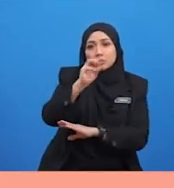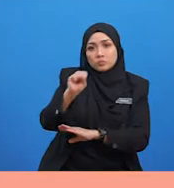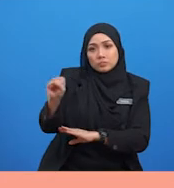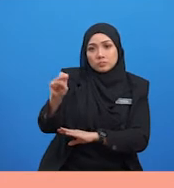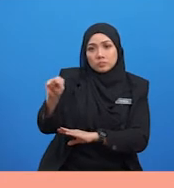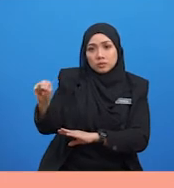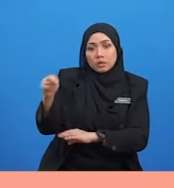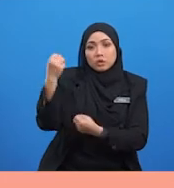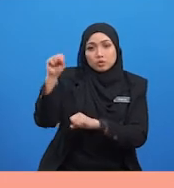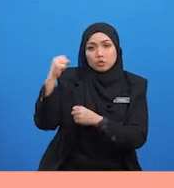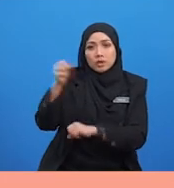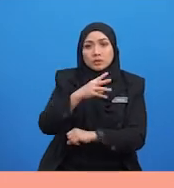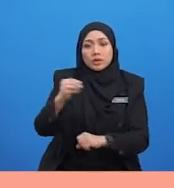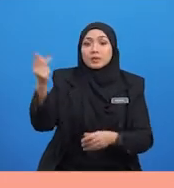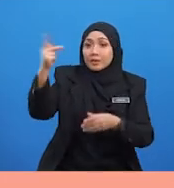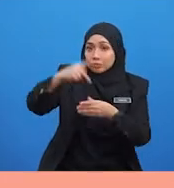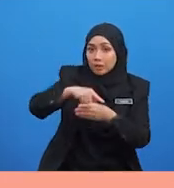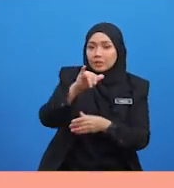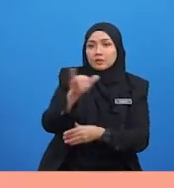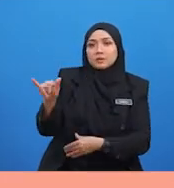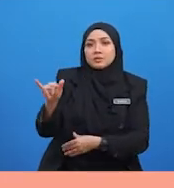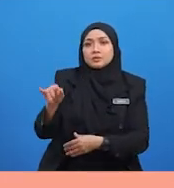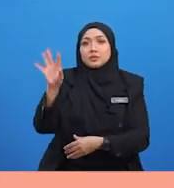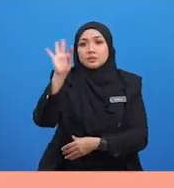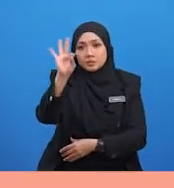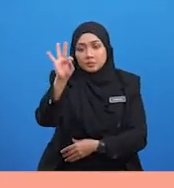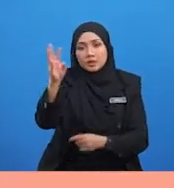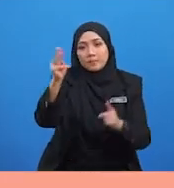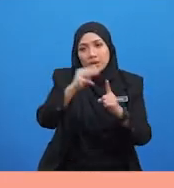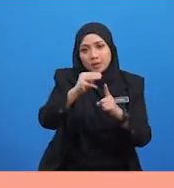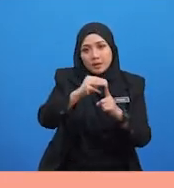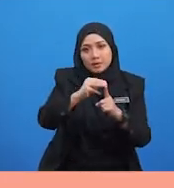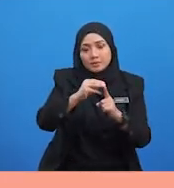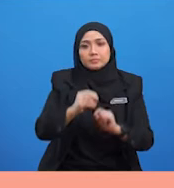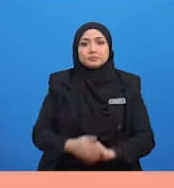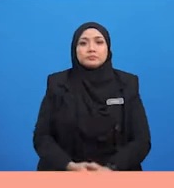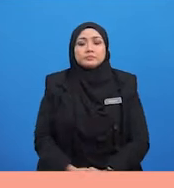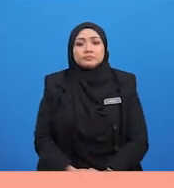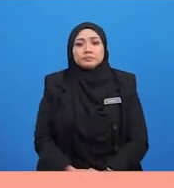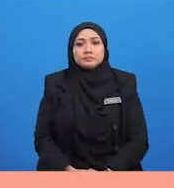jenis-jenis minuman sukan dan kandungannya. 9 markah.